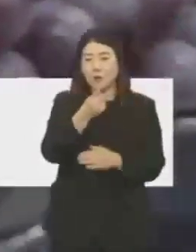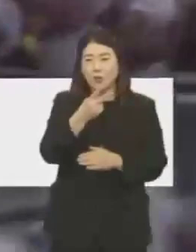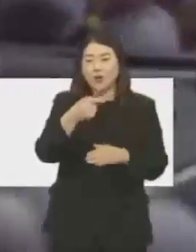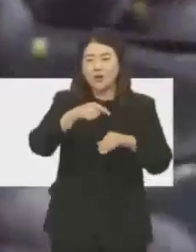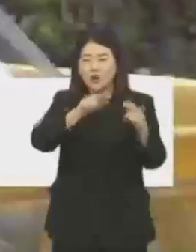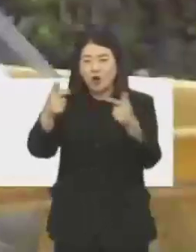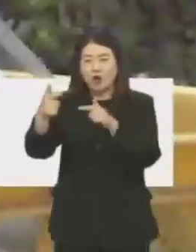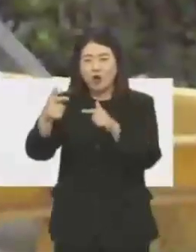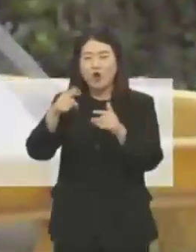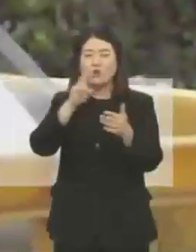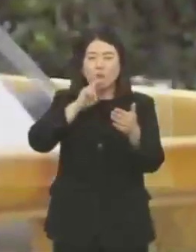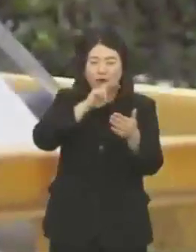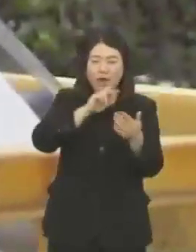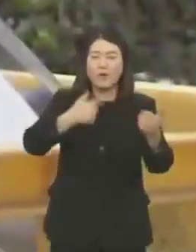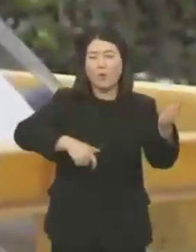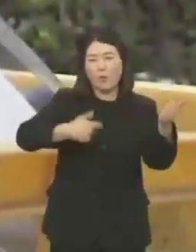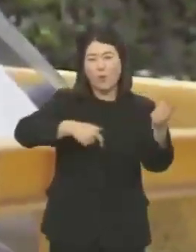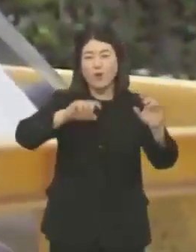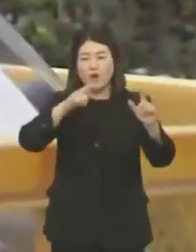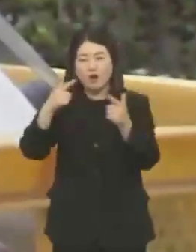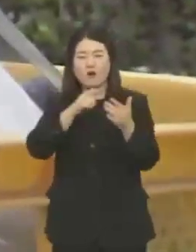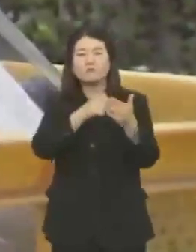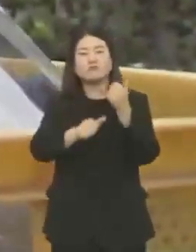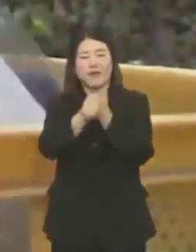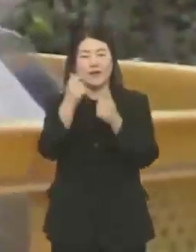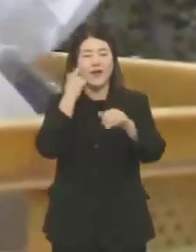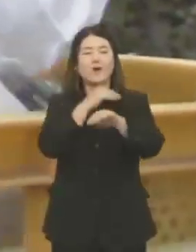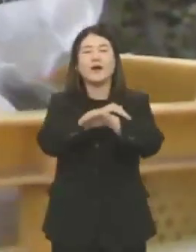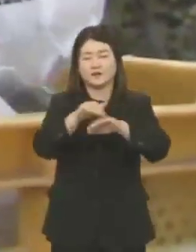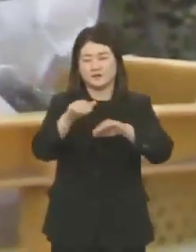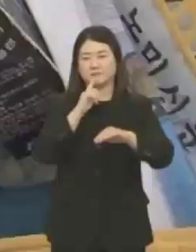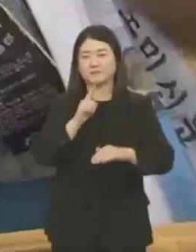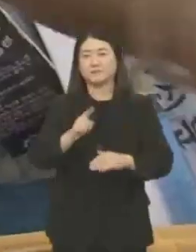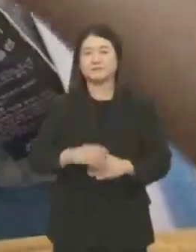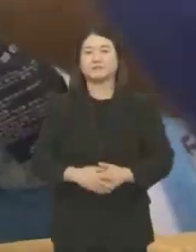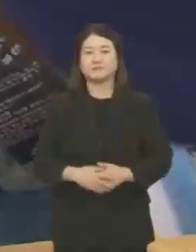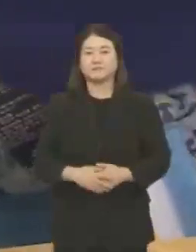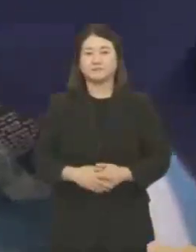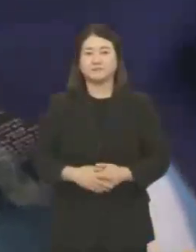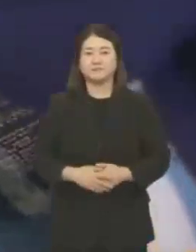이 밖에도 가요제와 통기타 공연 등 다양한 부대 행사가 펼쳐질 예정입니다.